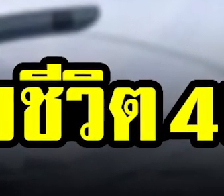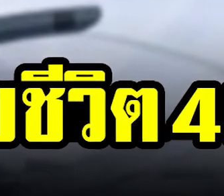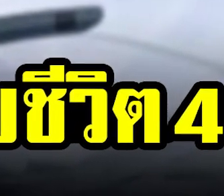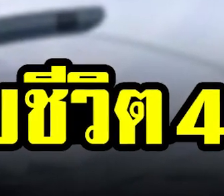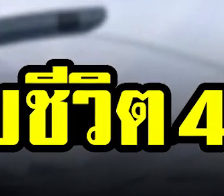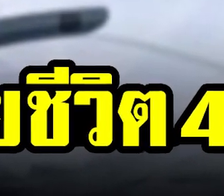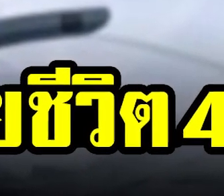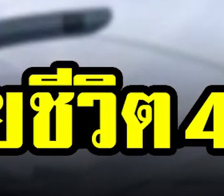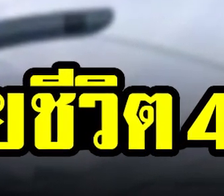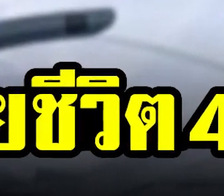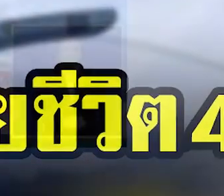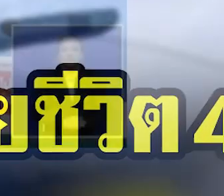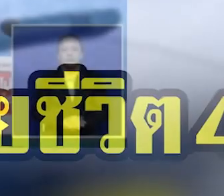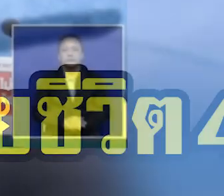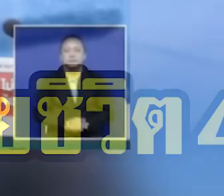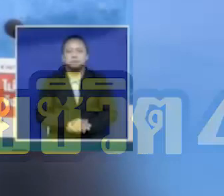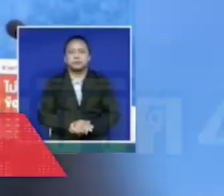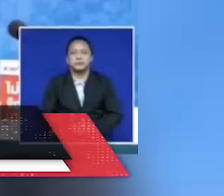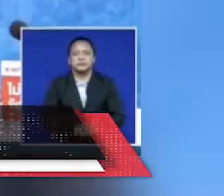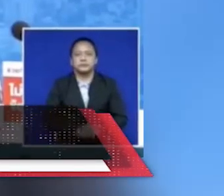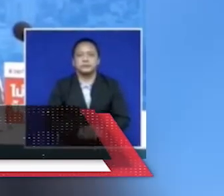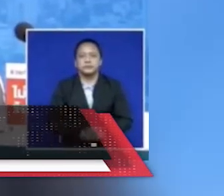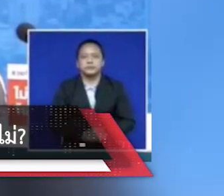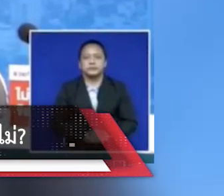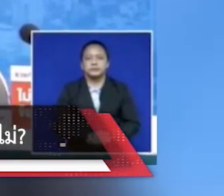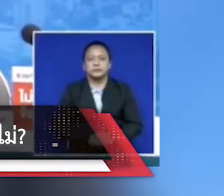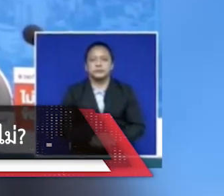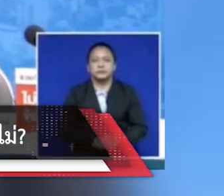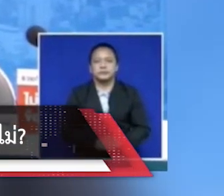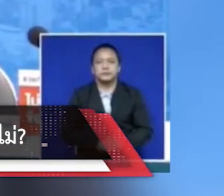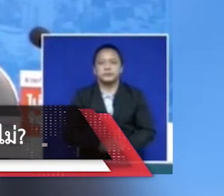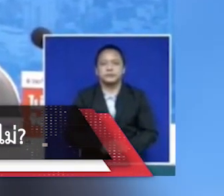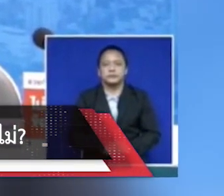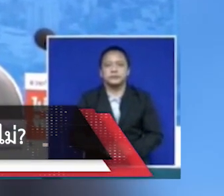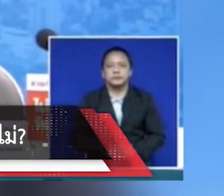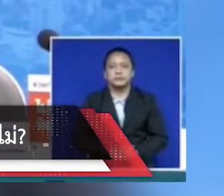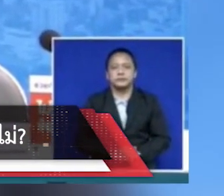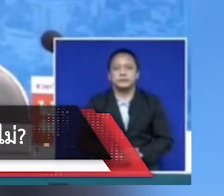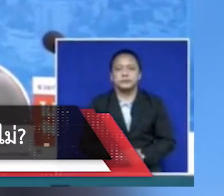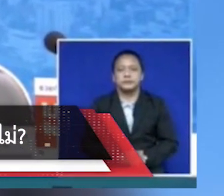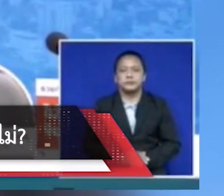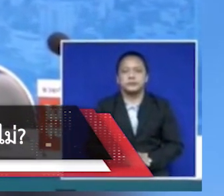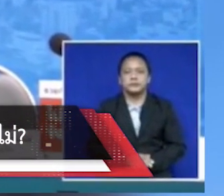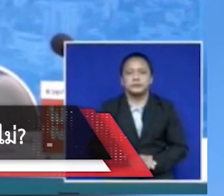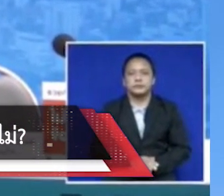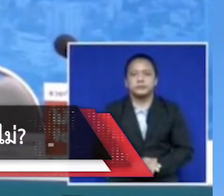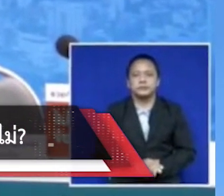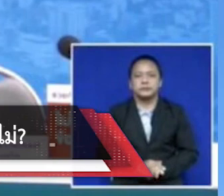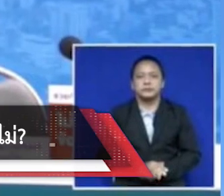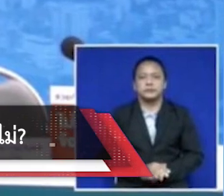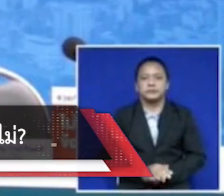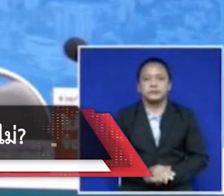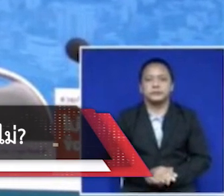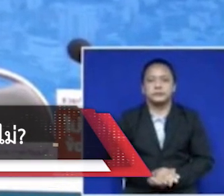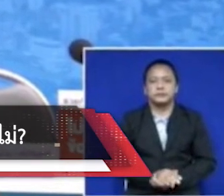องเสียชีวิตใช่เพราะโควิดหรือไม่สืบเนื่องจากกรณีที่นายสาธิตปิตุเตชะรัฐมนตรีช่วยว่าการกระ